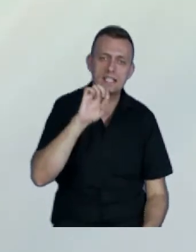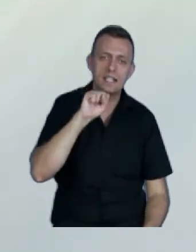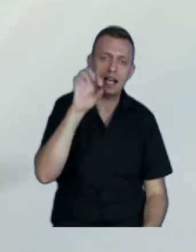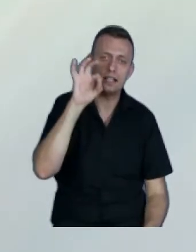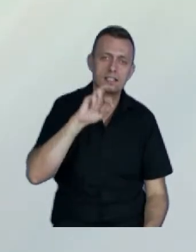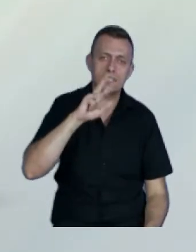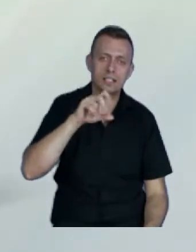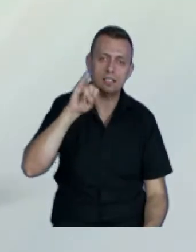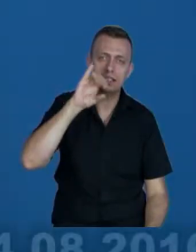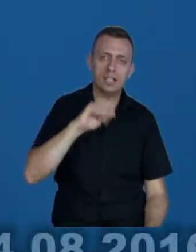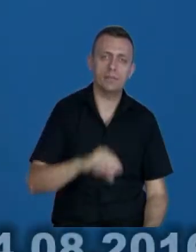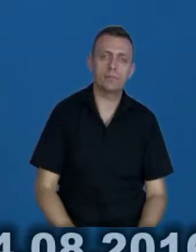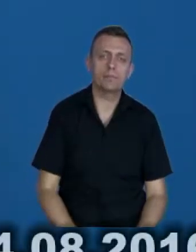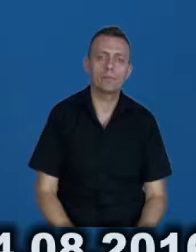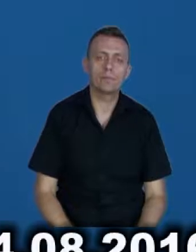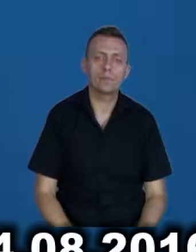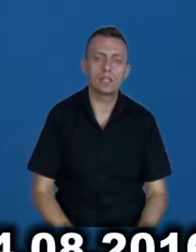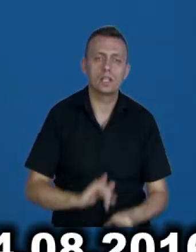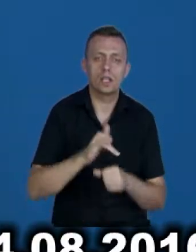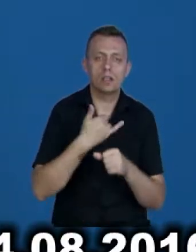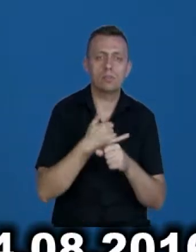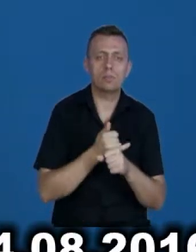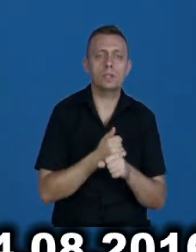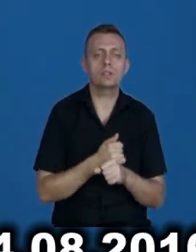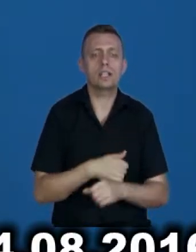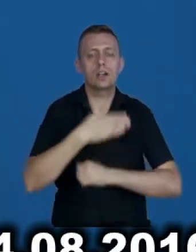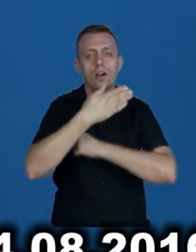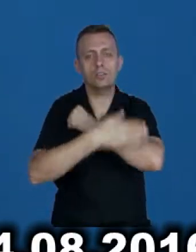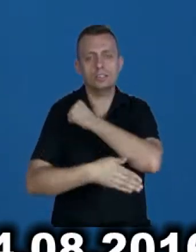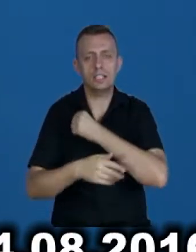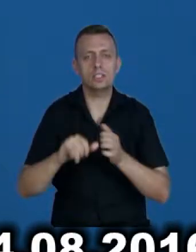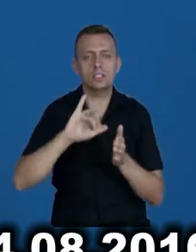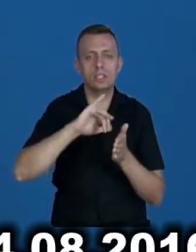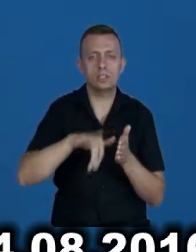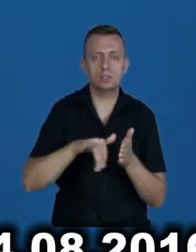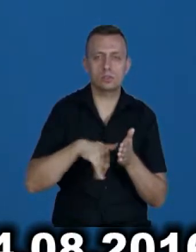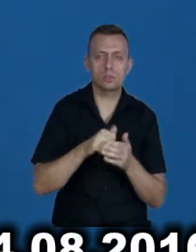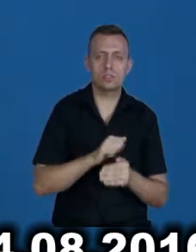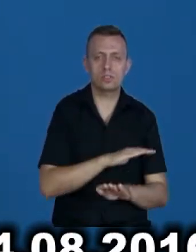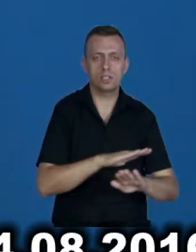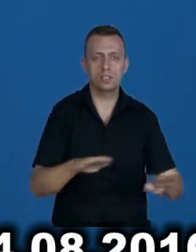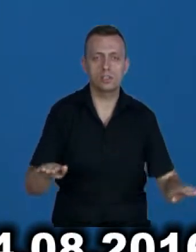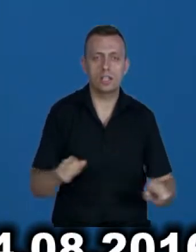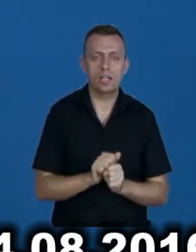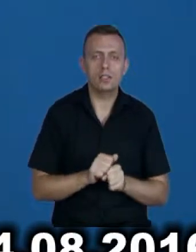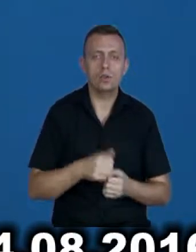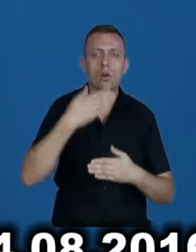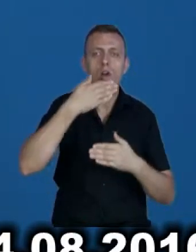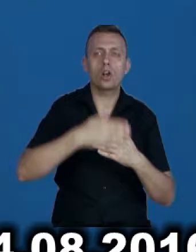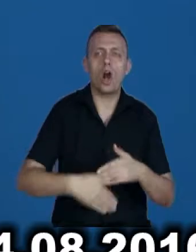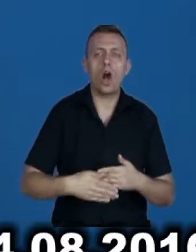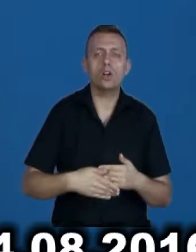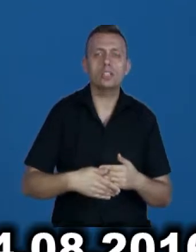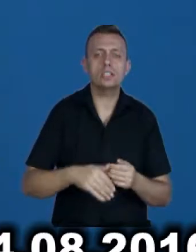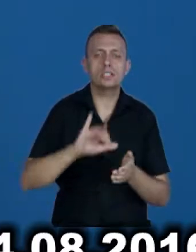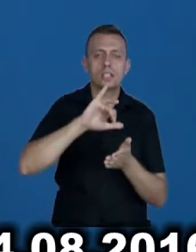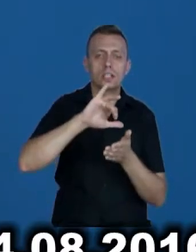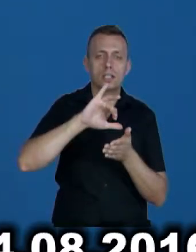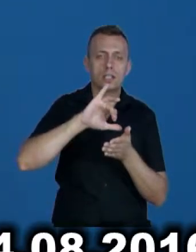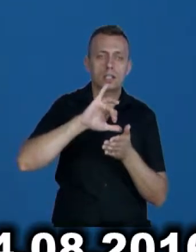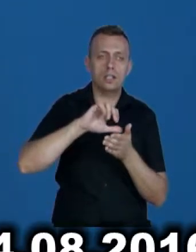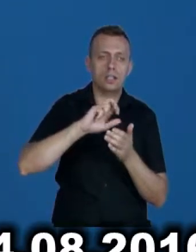Potem właśnie koncert grupy Amadeus Trio i na zakończenie festynu o godzinie 19.30 zapraszamy na przedstawienie barokowe